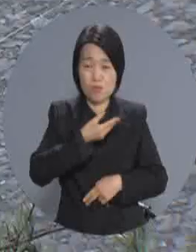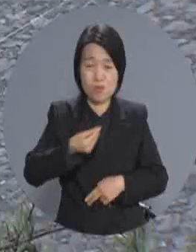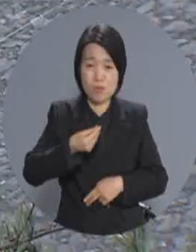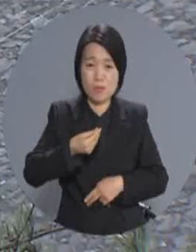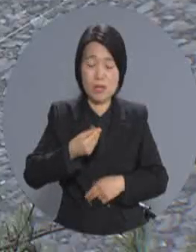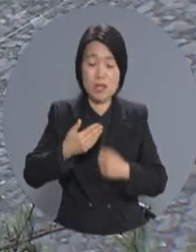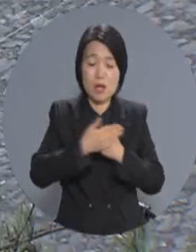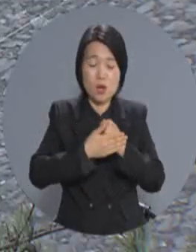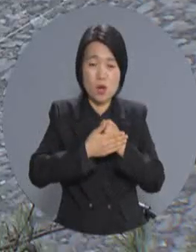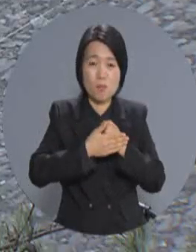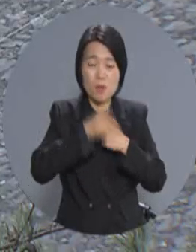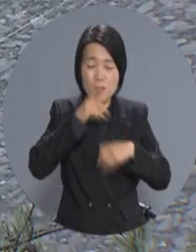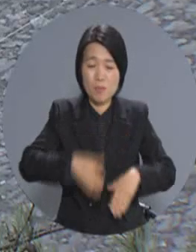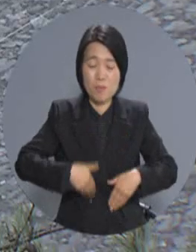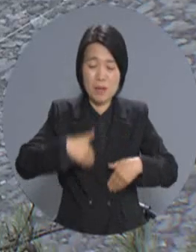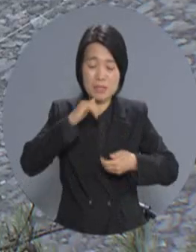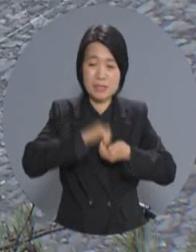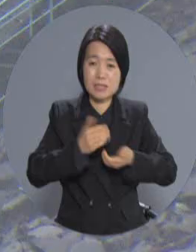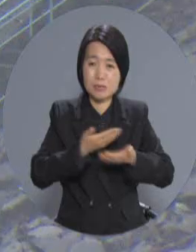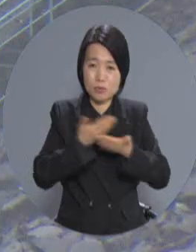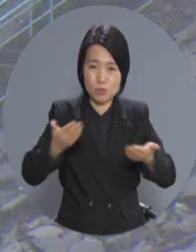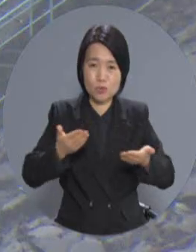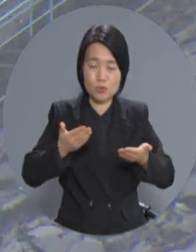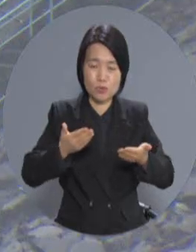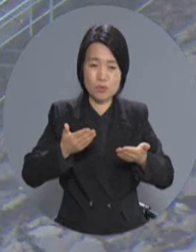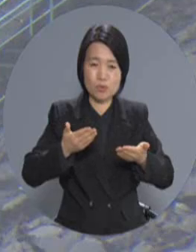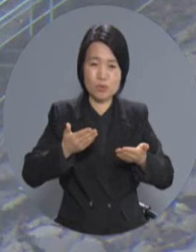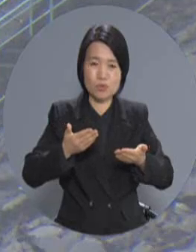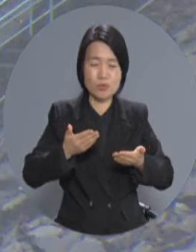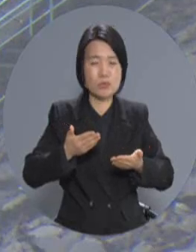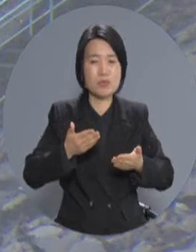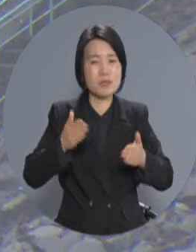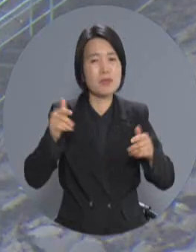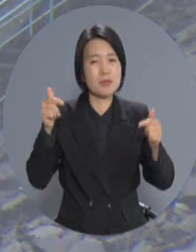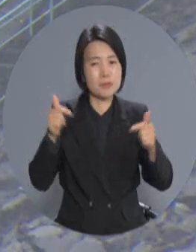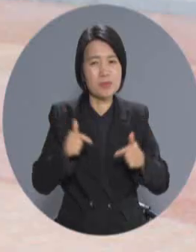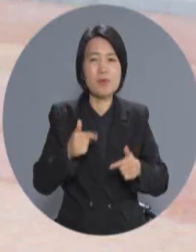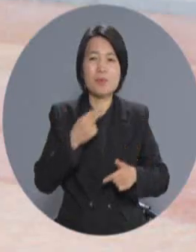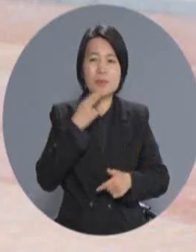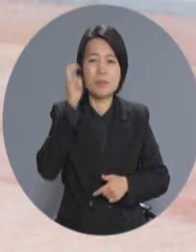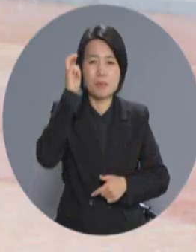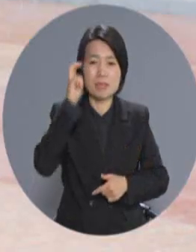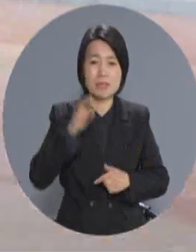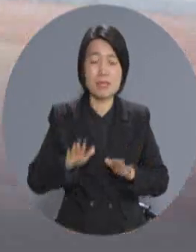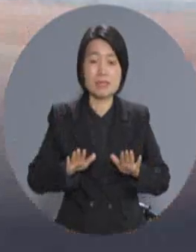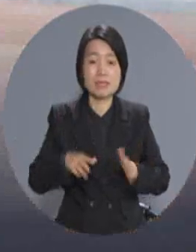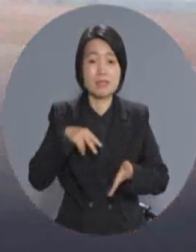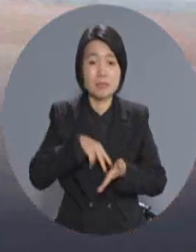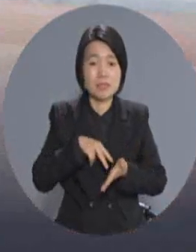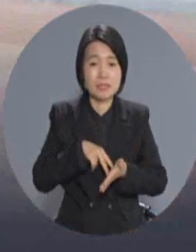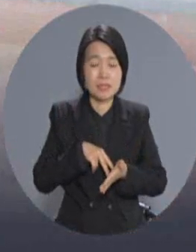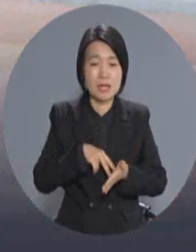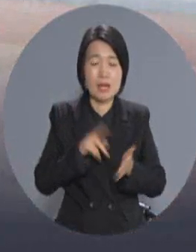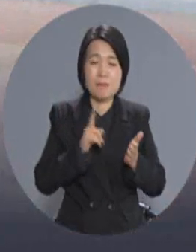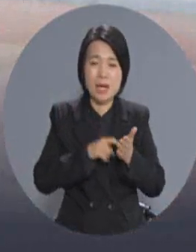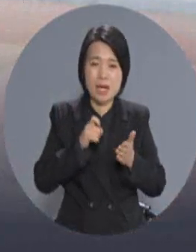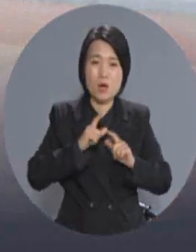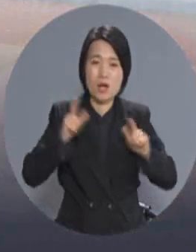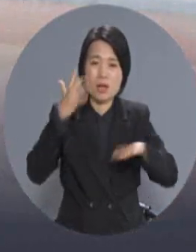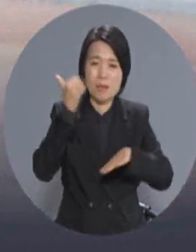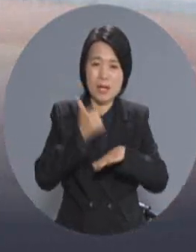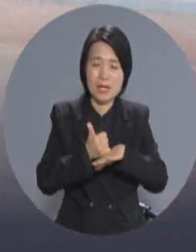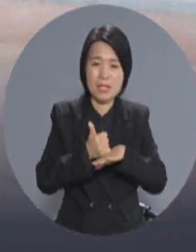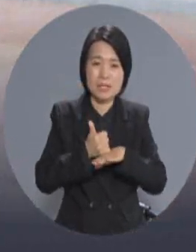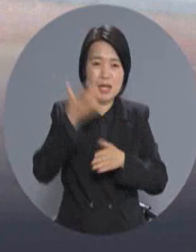덕분에 봄철 제한급수 가능성은 상당히 낮아졌습니다. 현재 저희가 전망하기로는 올해 말까지는